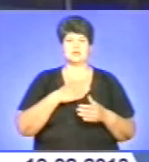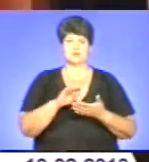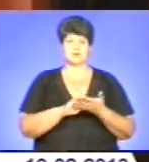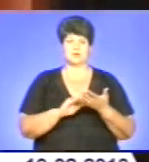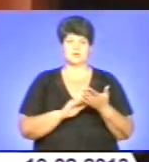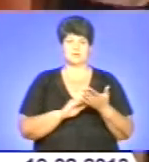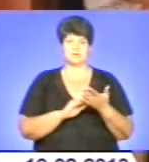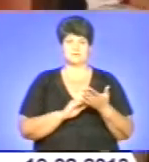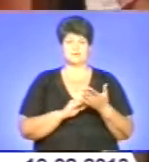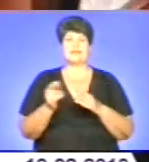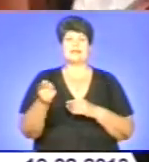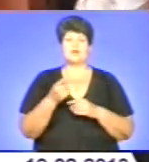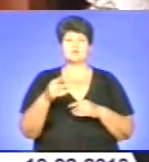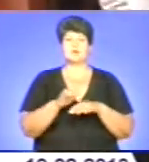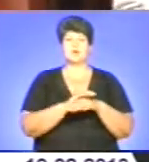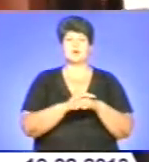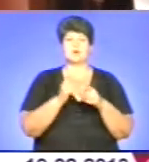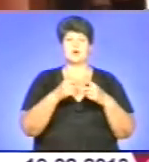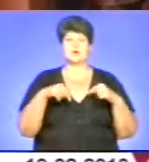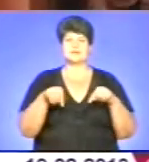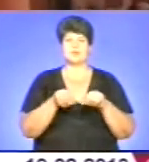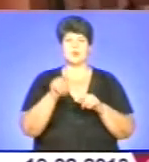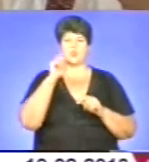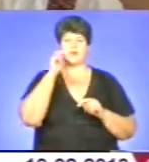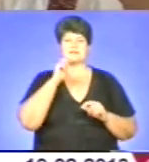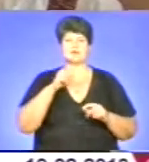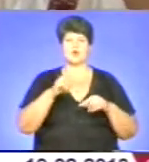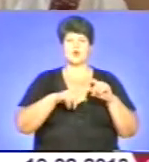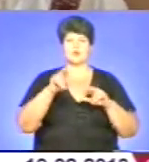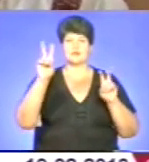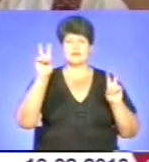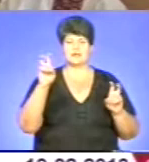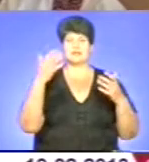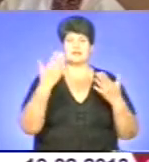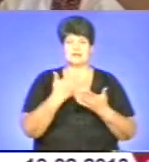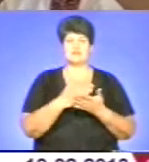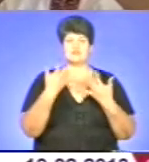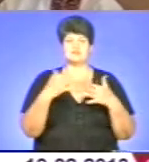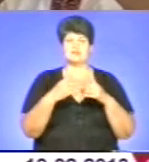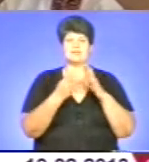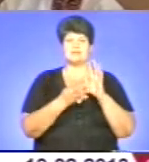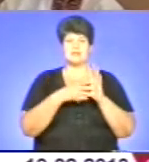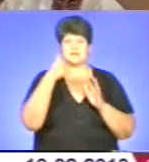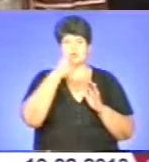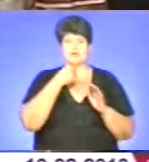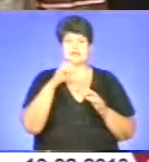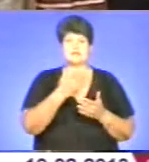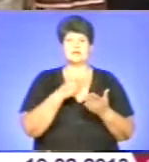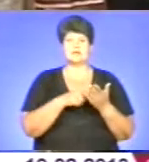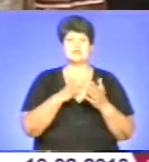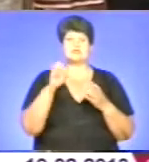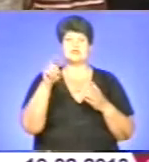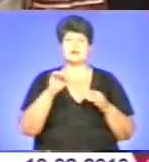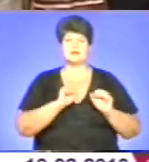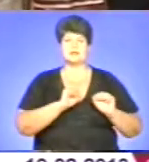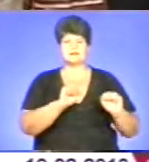кореспонденти Тернопільська благодійна організація українська родина діє вже 19 років її мета соціальний захист моральна та